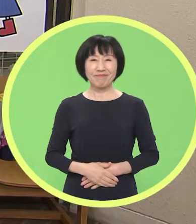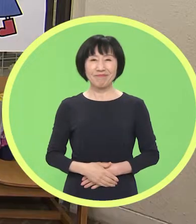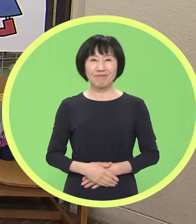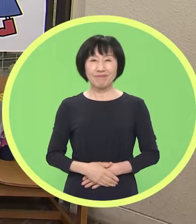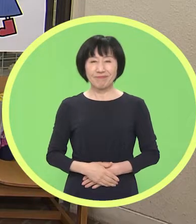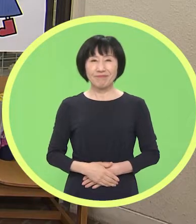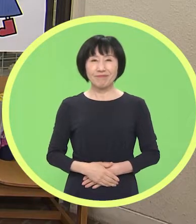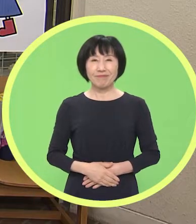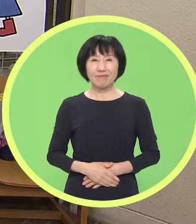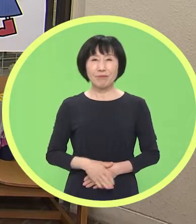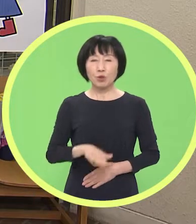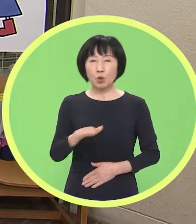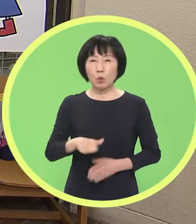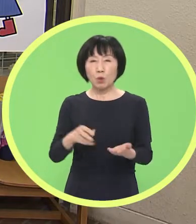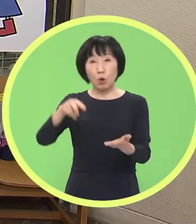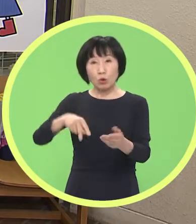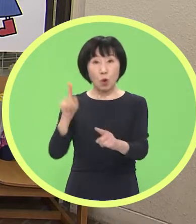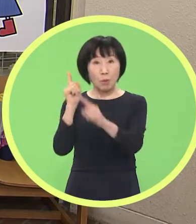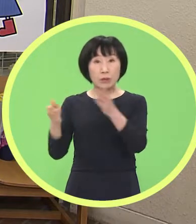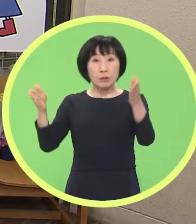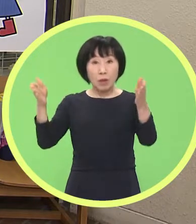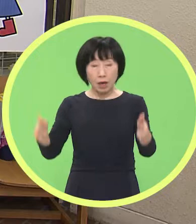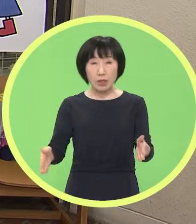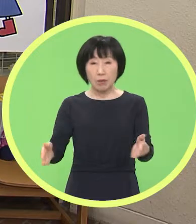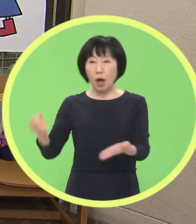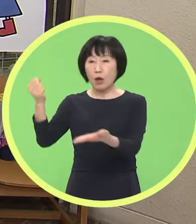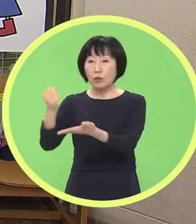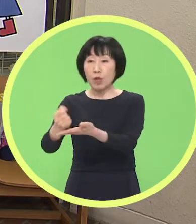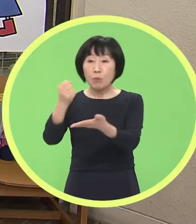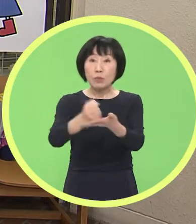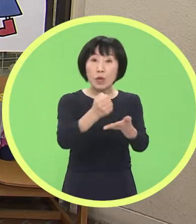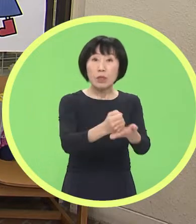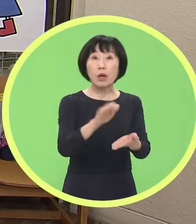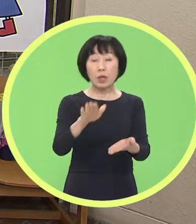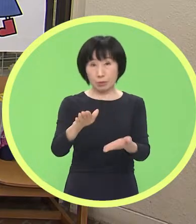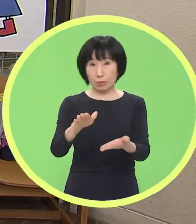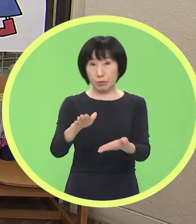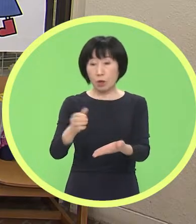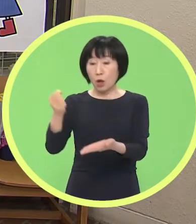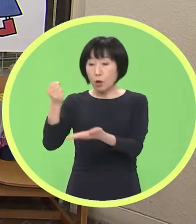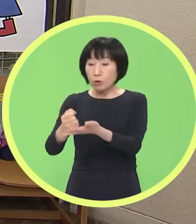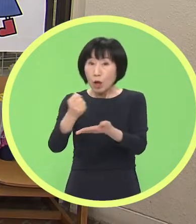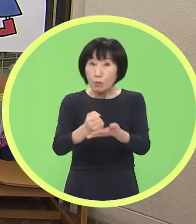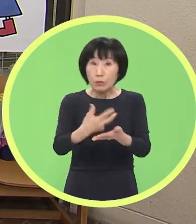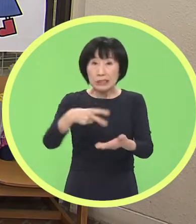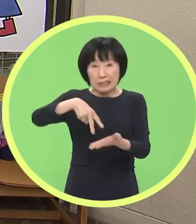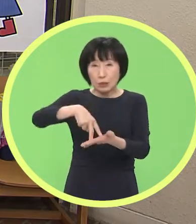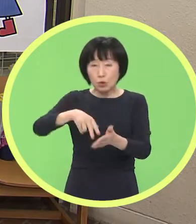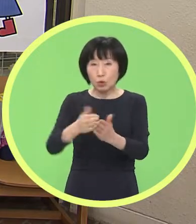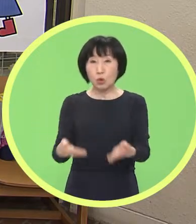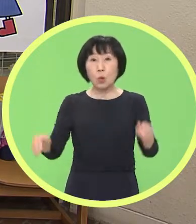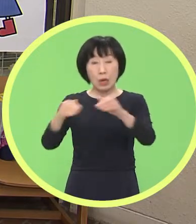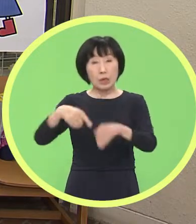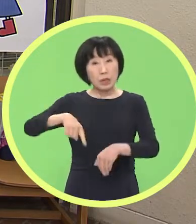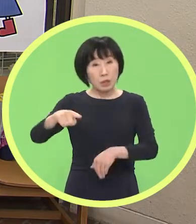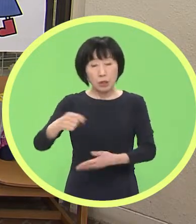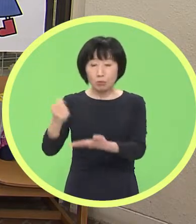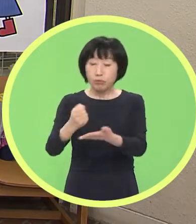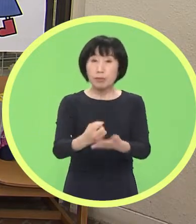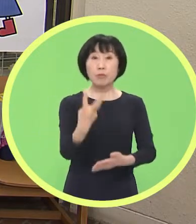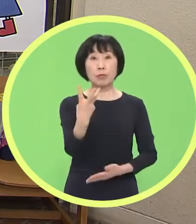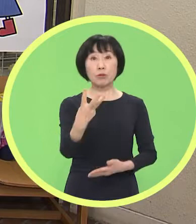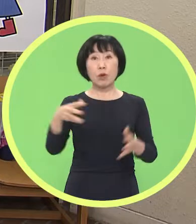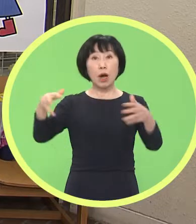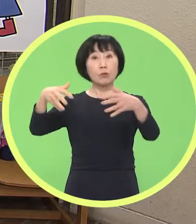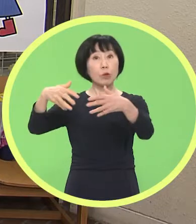ね。ちなみに子ども読書祭りの期間中はスタンプラリーを実施しています。好きな市立図書館に行ってスタンプを